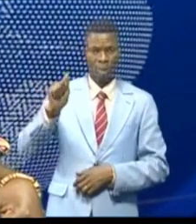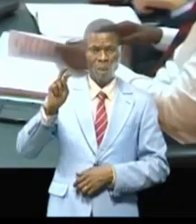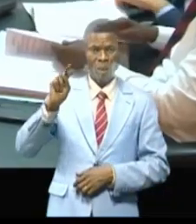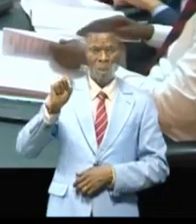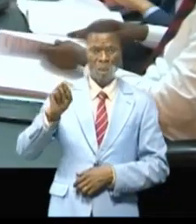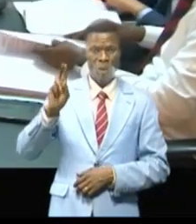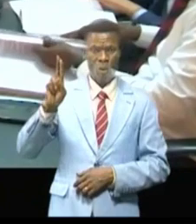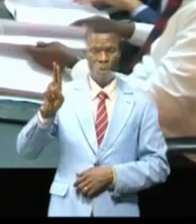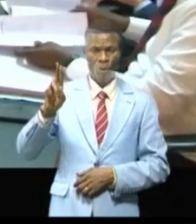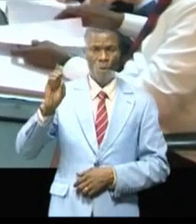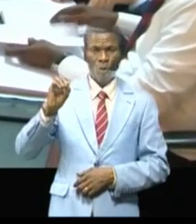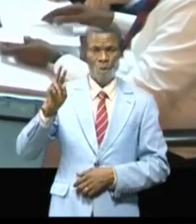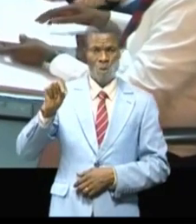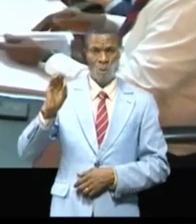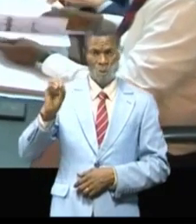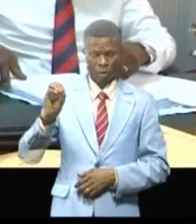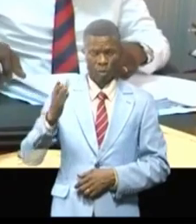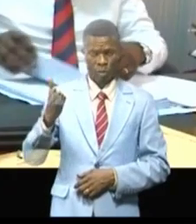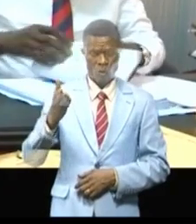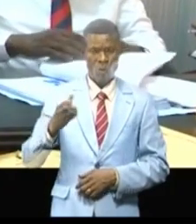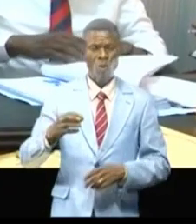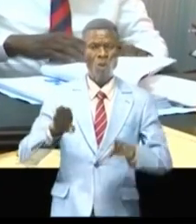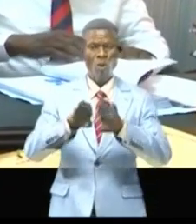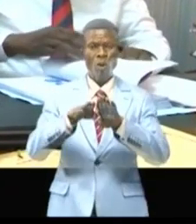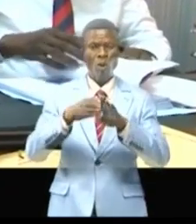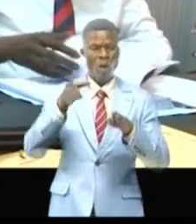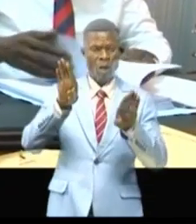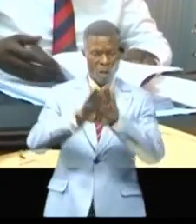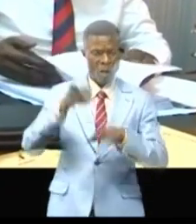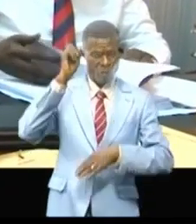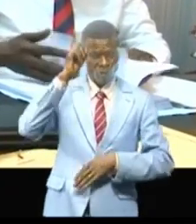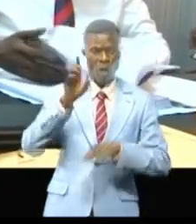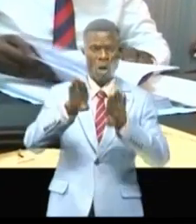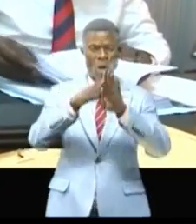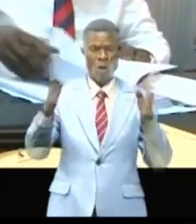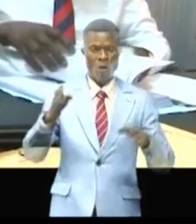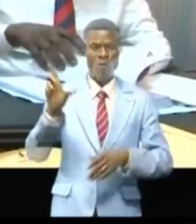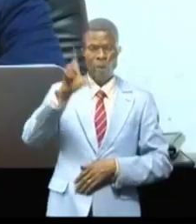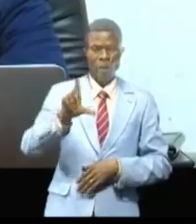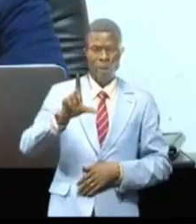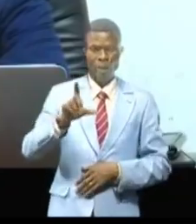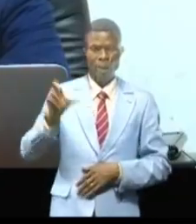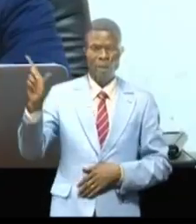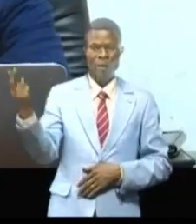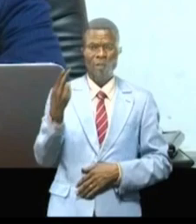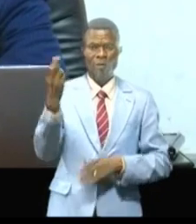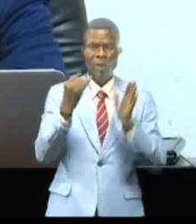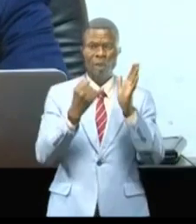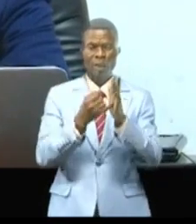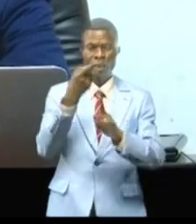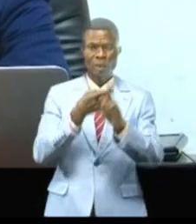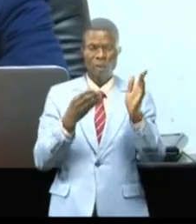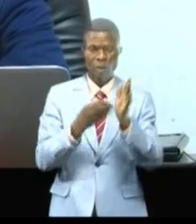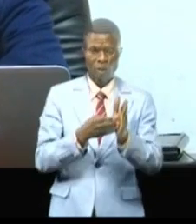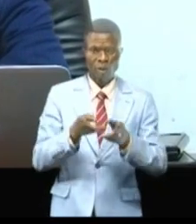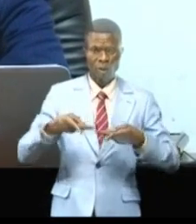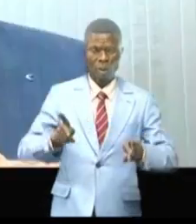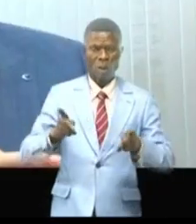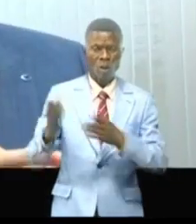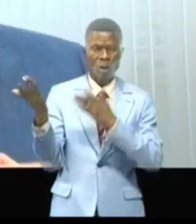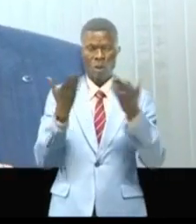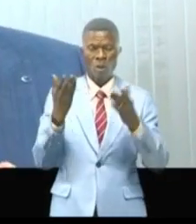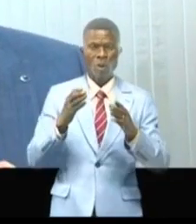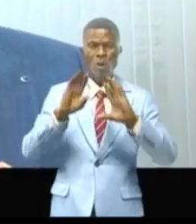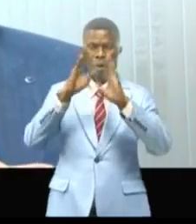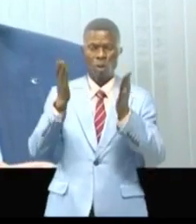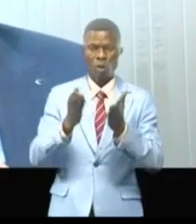Au total, 2 puits fermés qui ont été ouverts ce lundi 26 septembre 2022 à Kinshasa par la commission de passation de marché de la